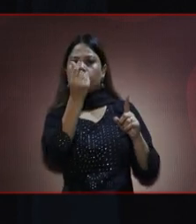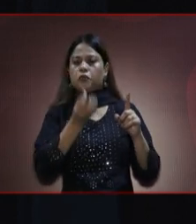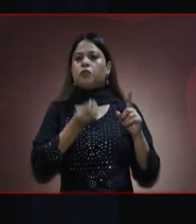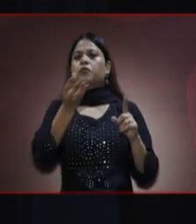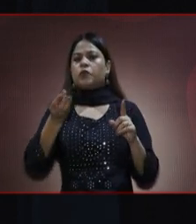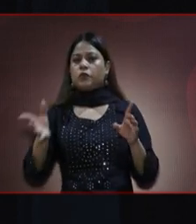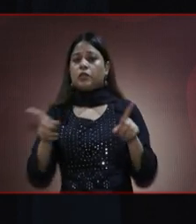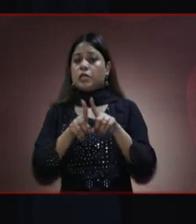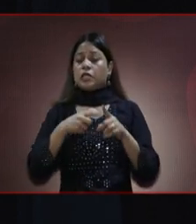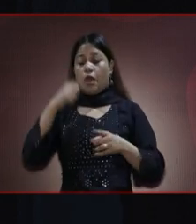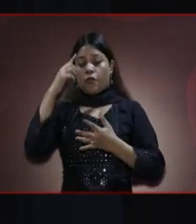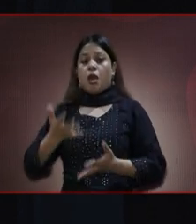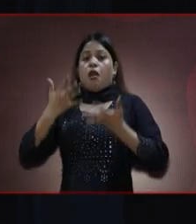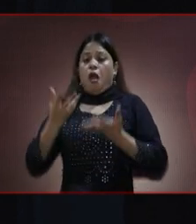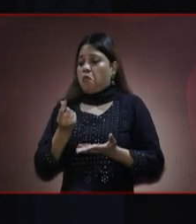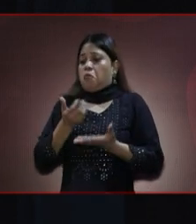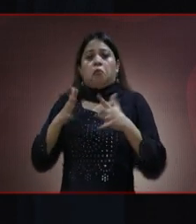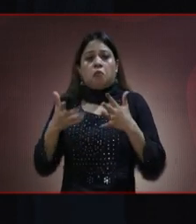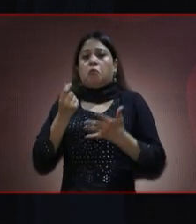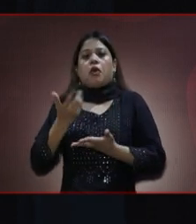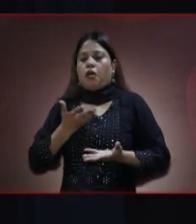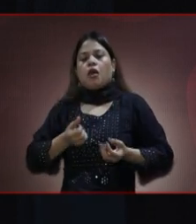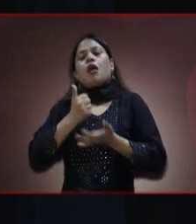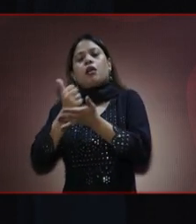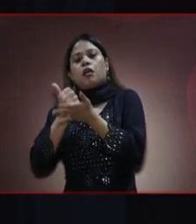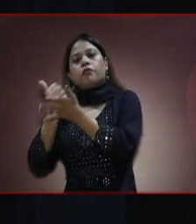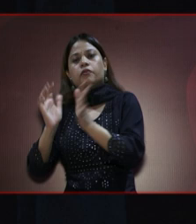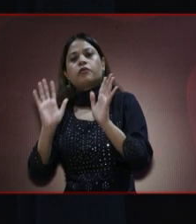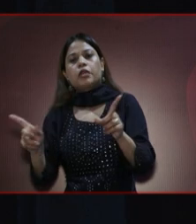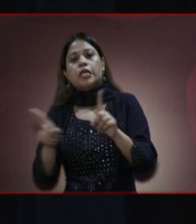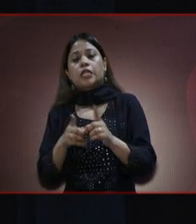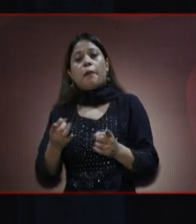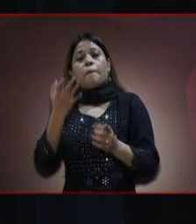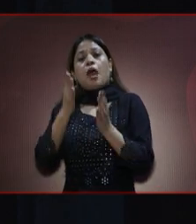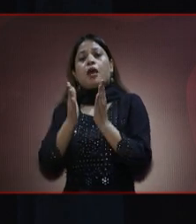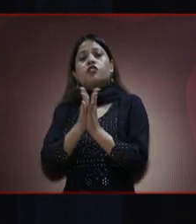कोई वित्तीय बोझ ना हो और उम्दा से उम्दा किताबें उन तक पहुंच पाए।